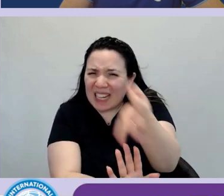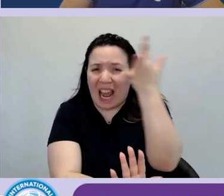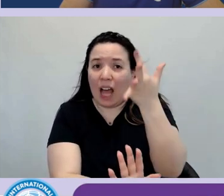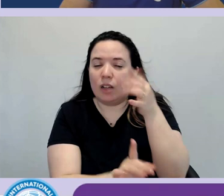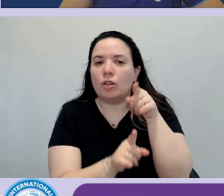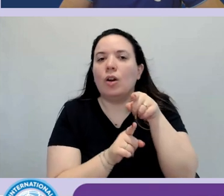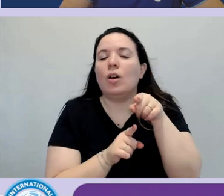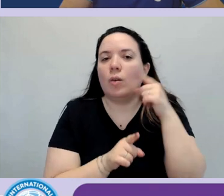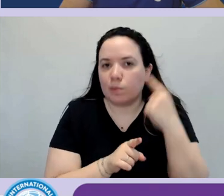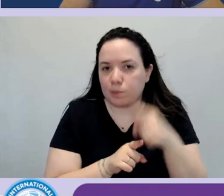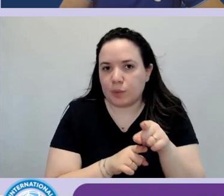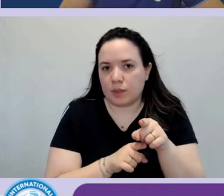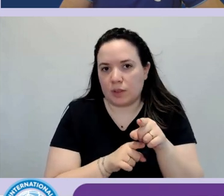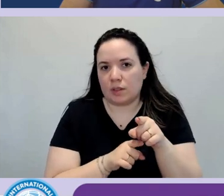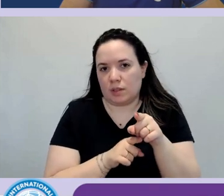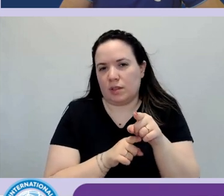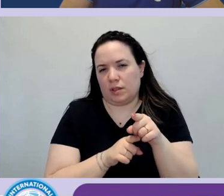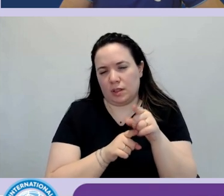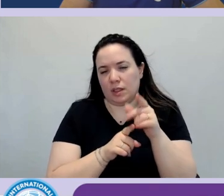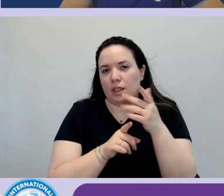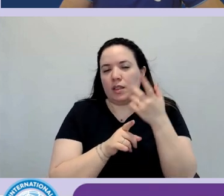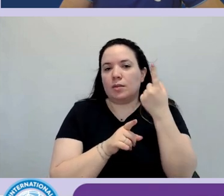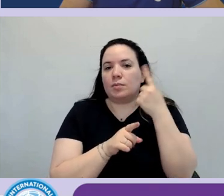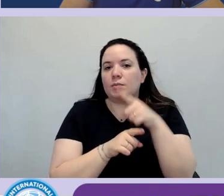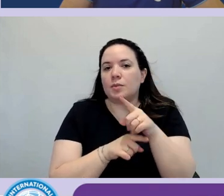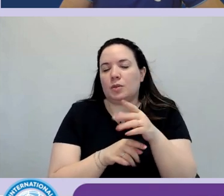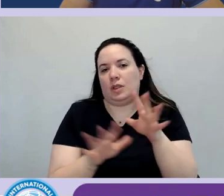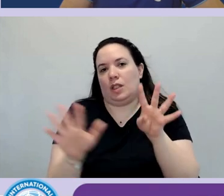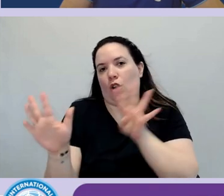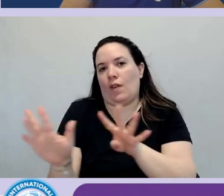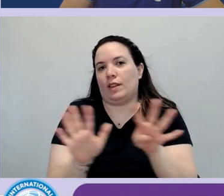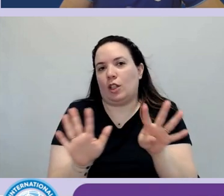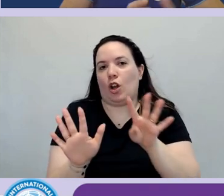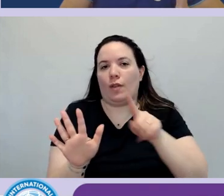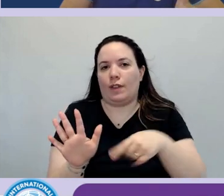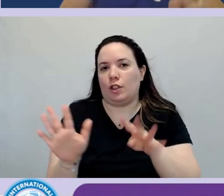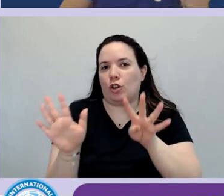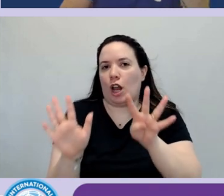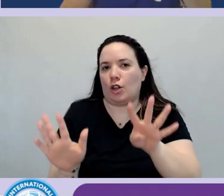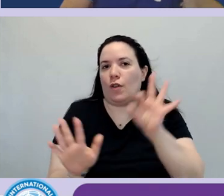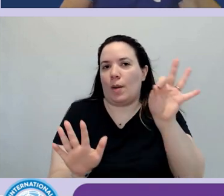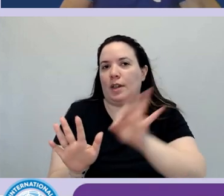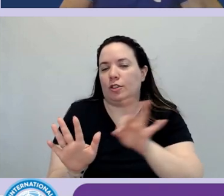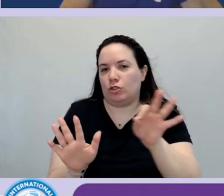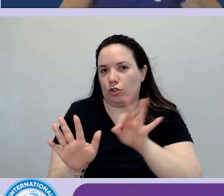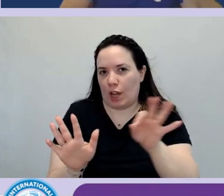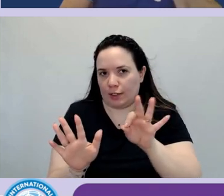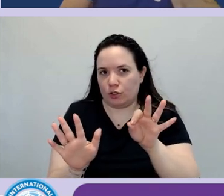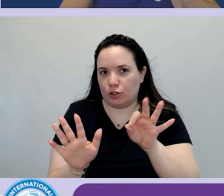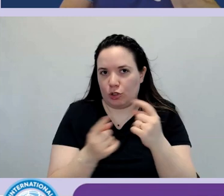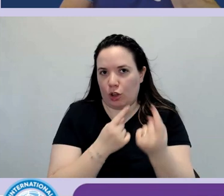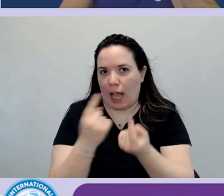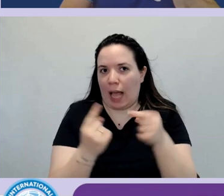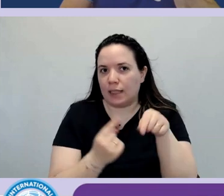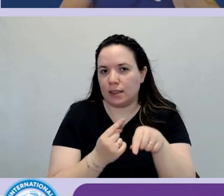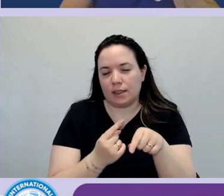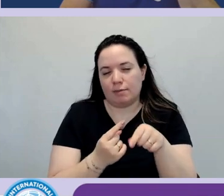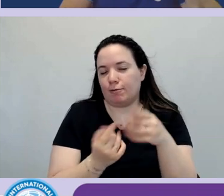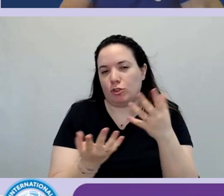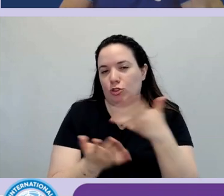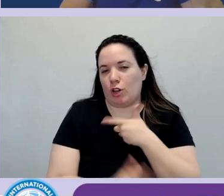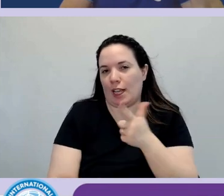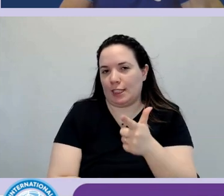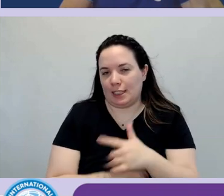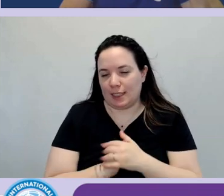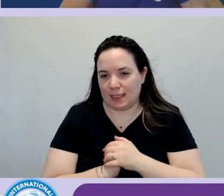e veramente facilmente individuabili Dunque nel 99,9% dei casi non non è applicabile